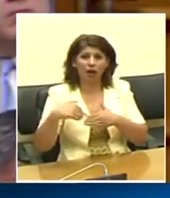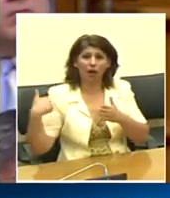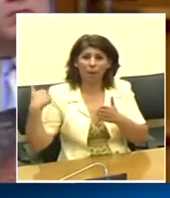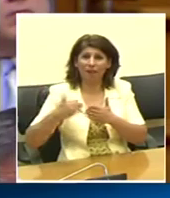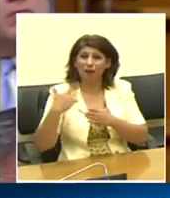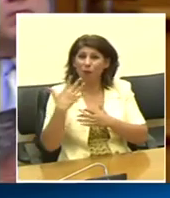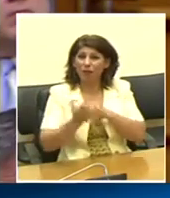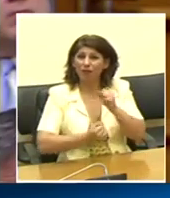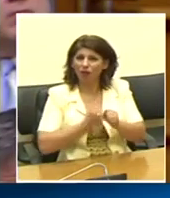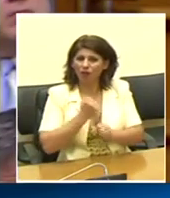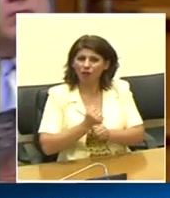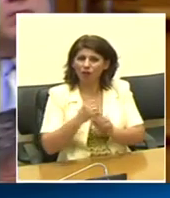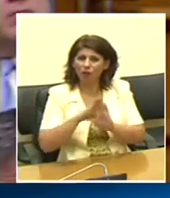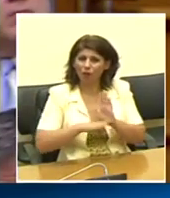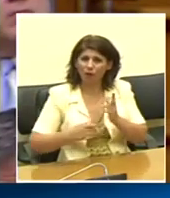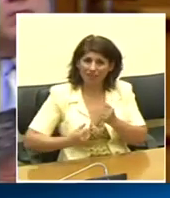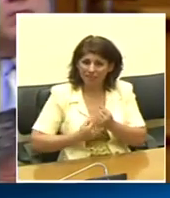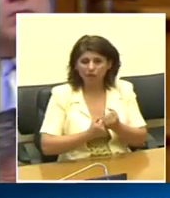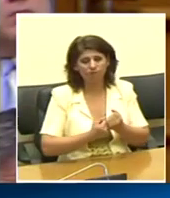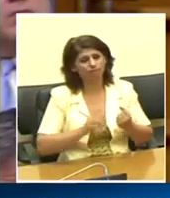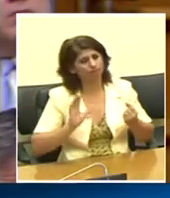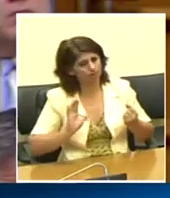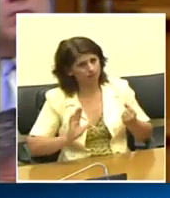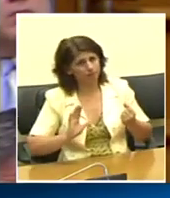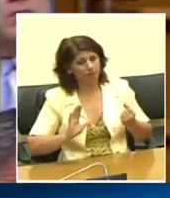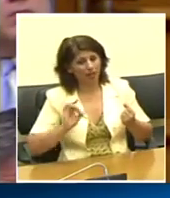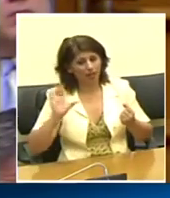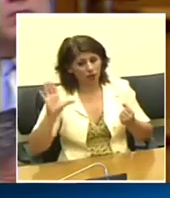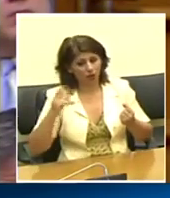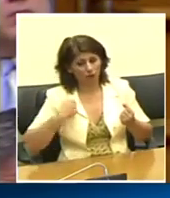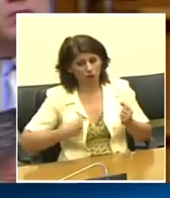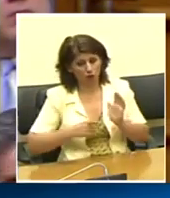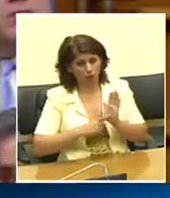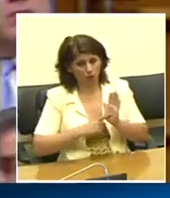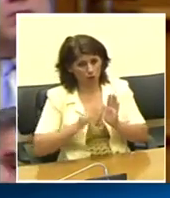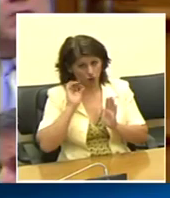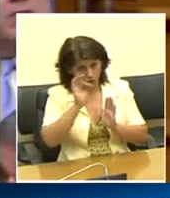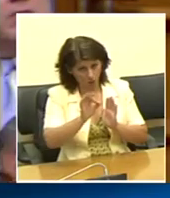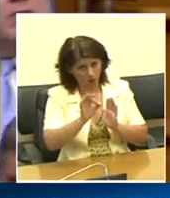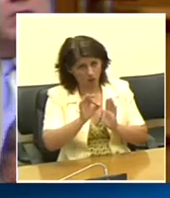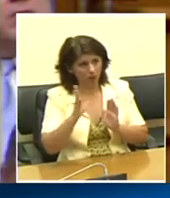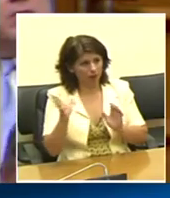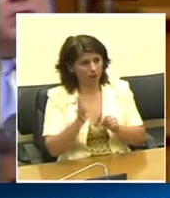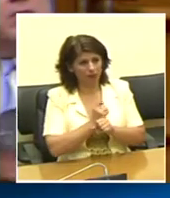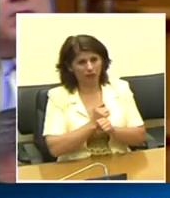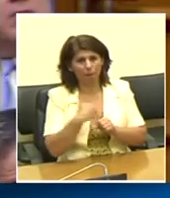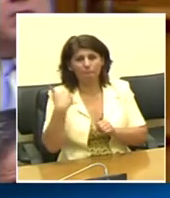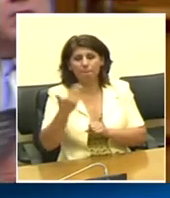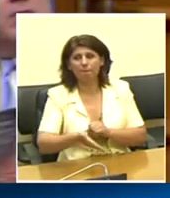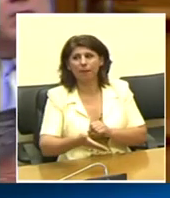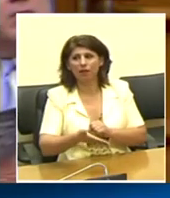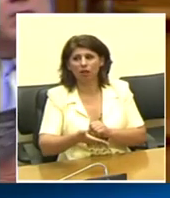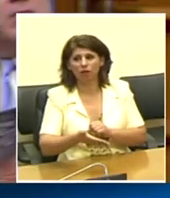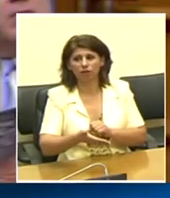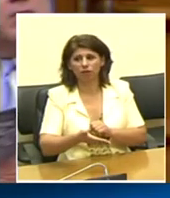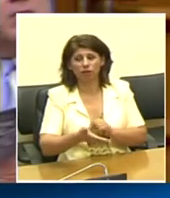προγράμματα στήριξης, παρόλα αυτά όμως εκτός δημοσιονομικών στόχων και πετύχαμε μετά